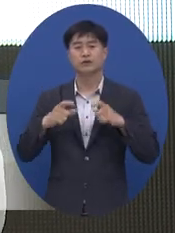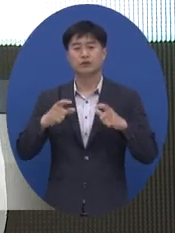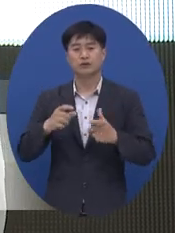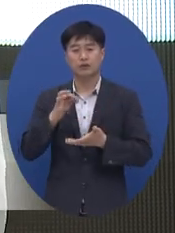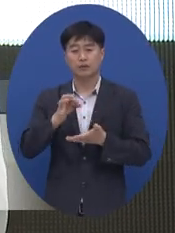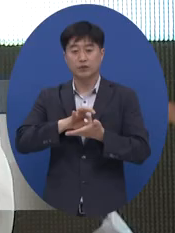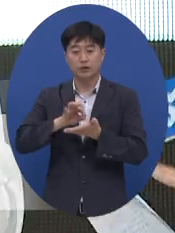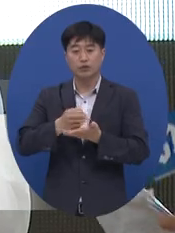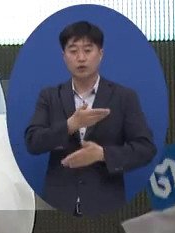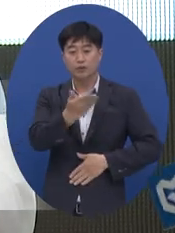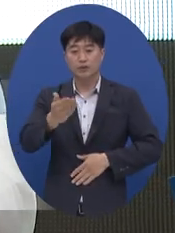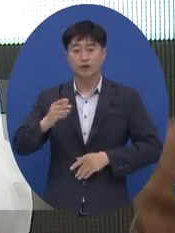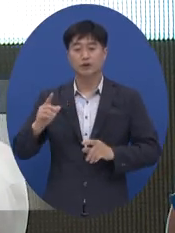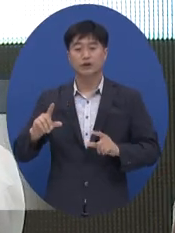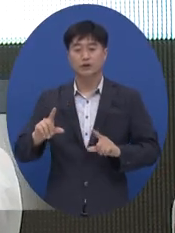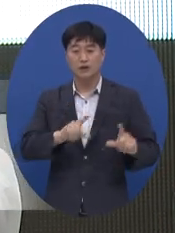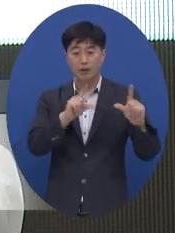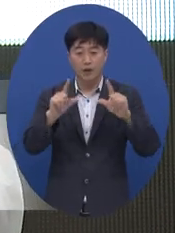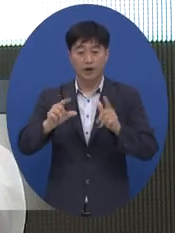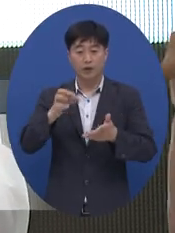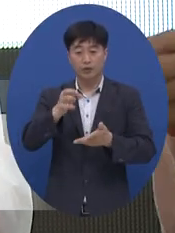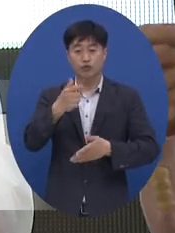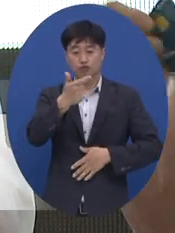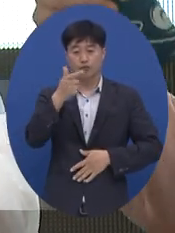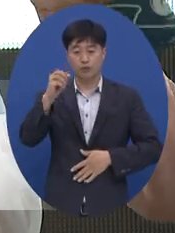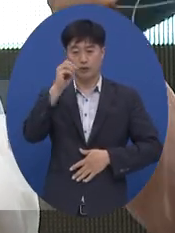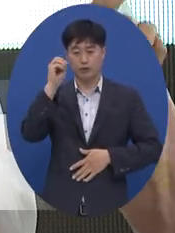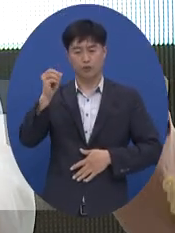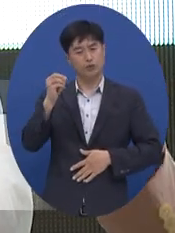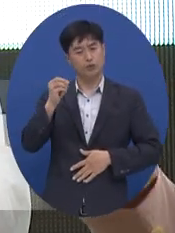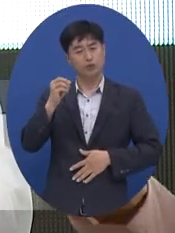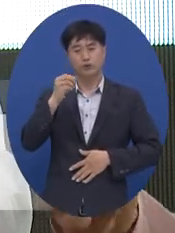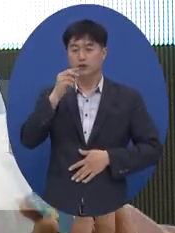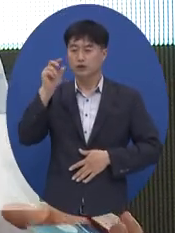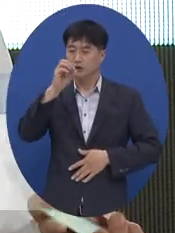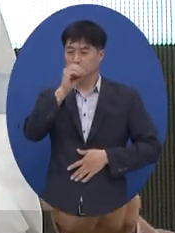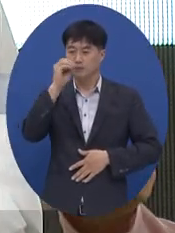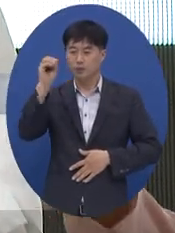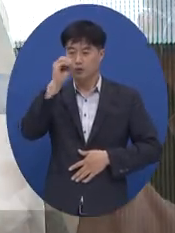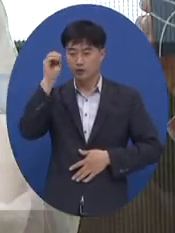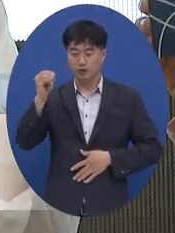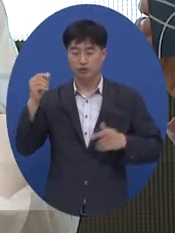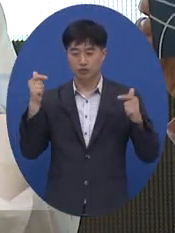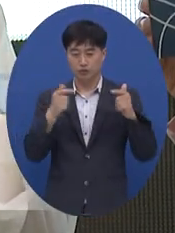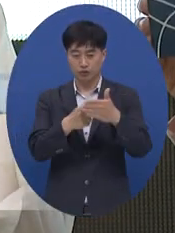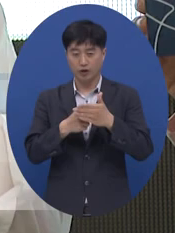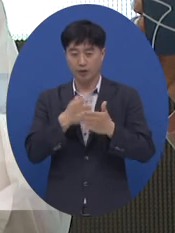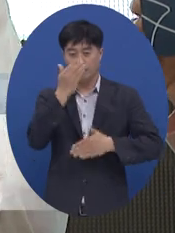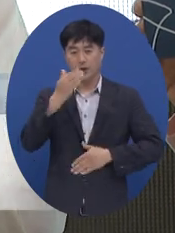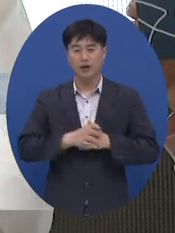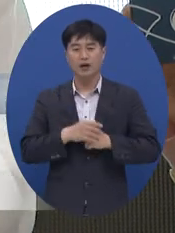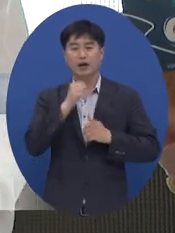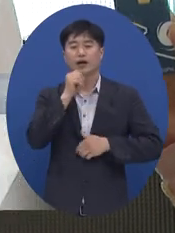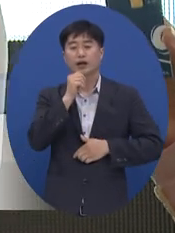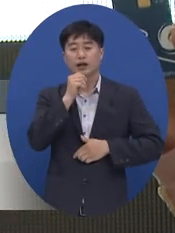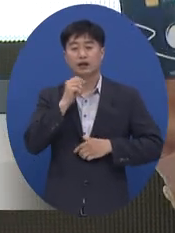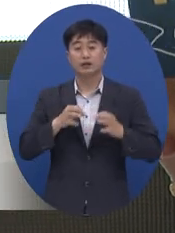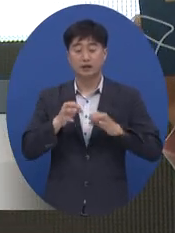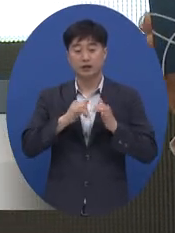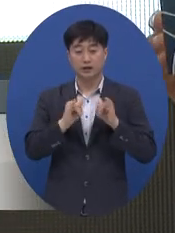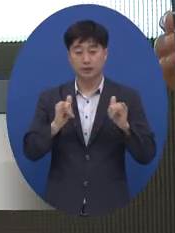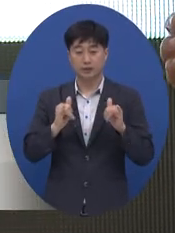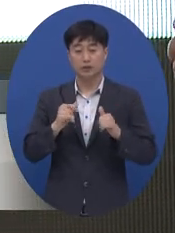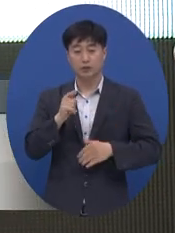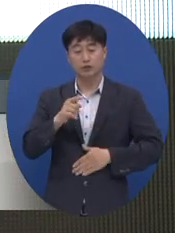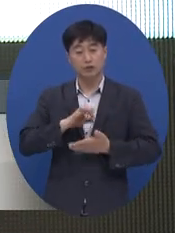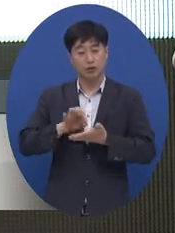쓰시면 여러분은 생활비에 6% 또는 10%를 아낄 수가 있죠. 영세 자영업자 이런 데만 쓰게 하니까